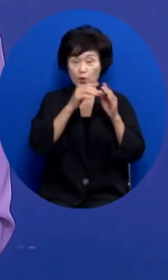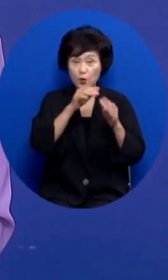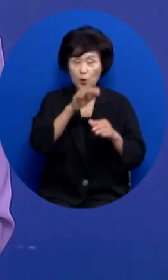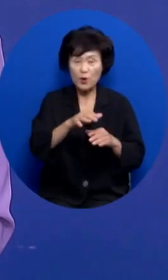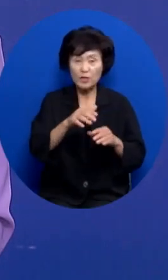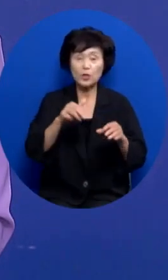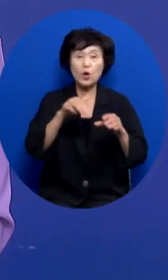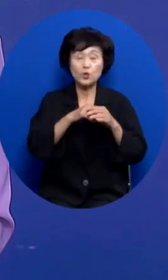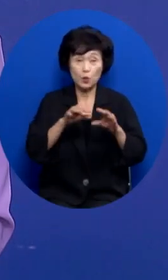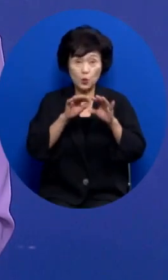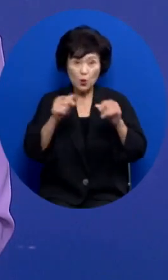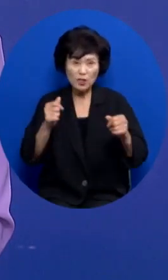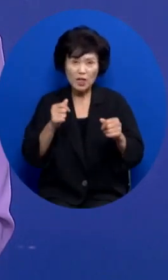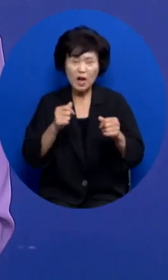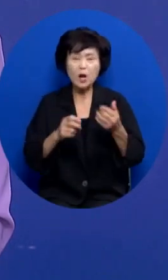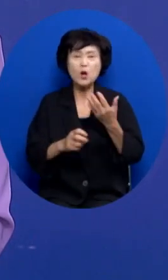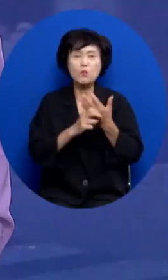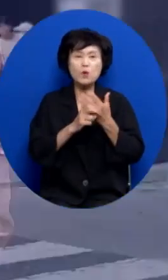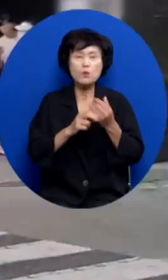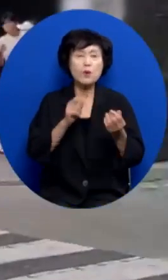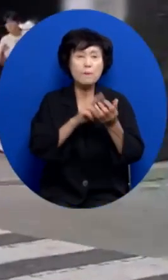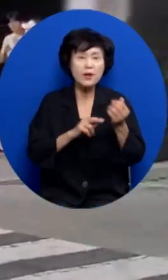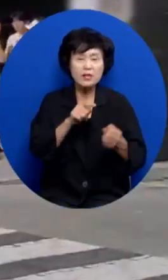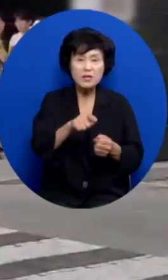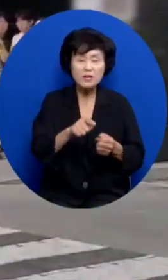신속한 검찰 수사를 촉구했습니다.